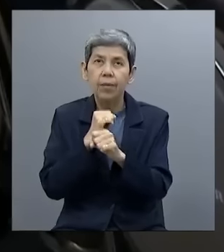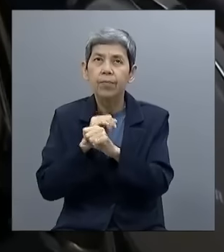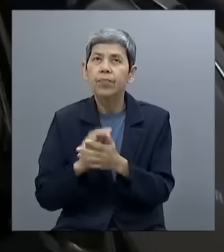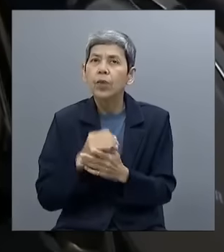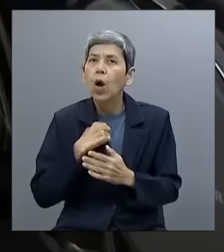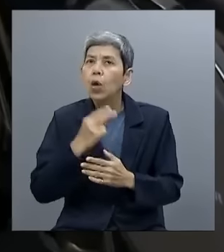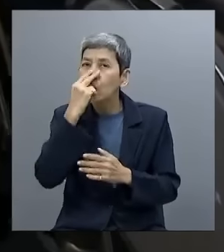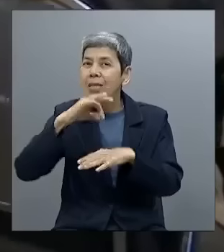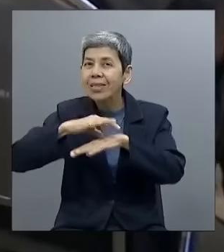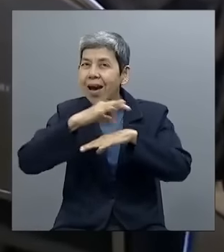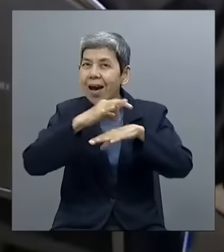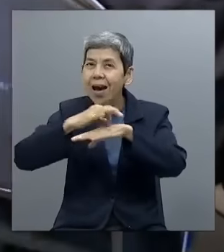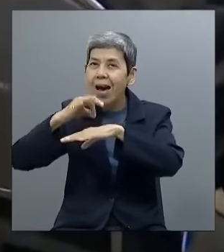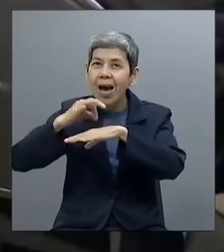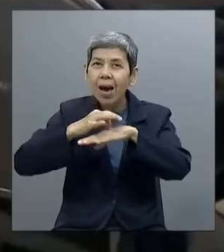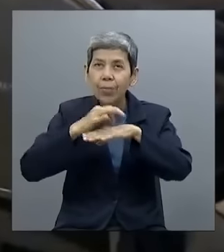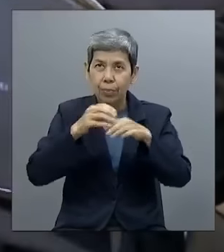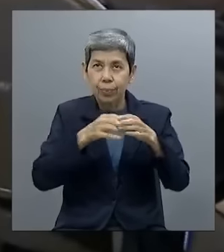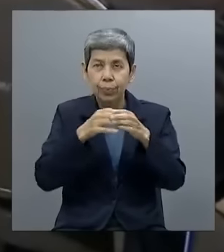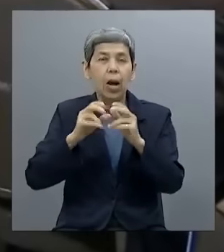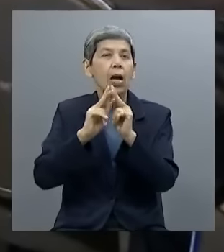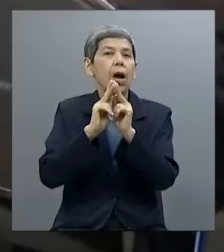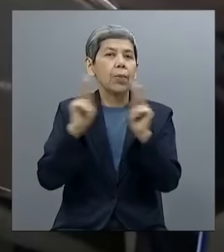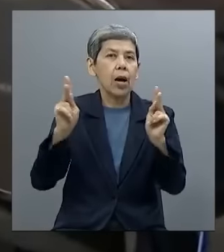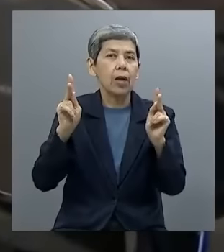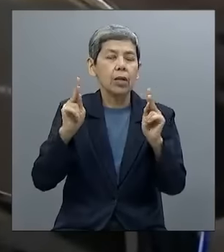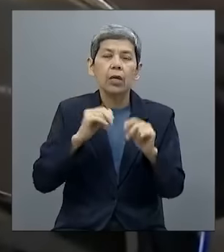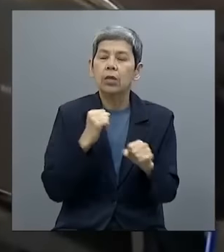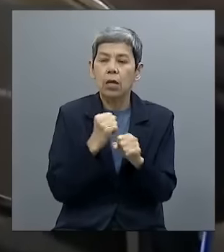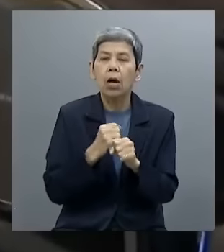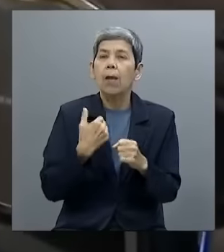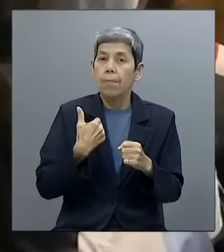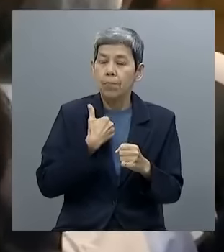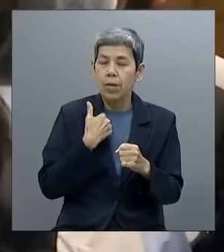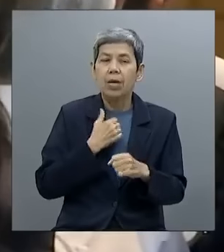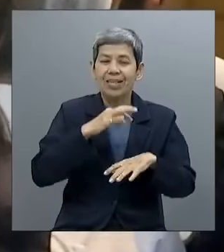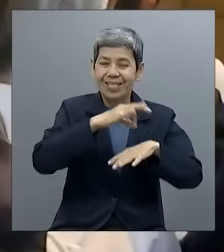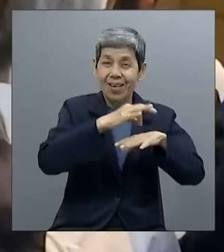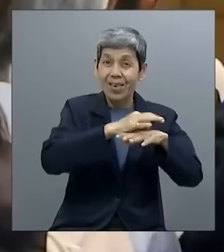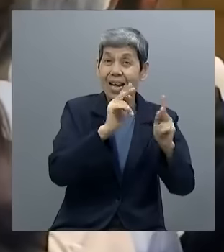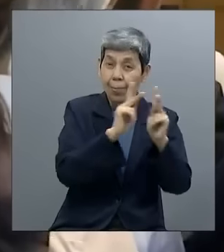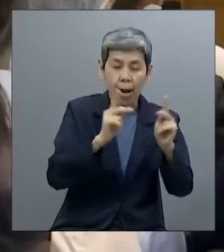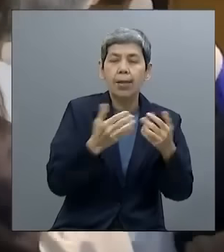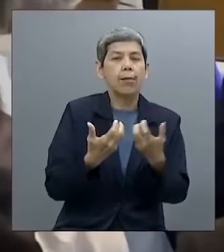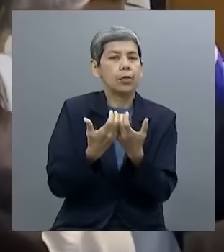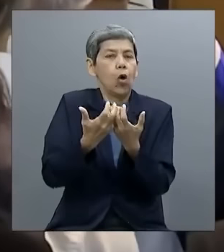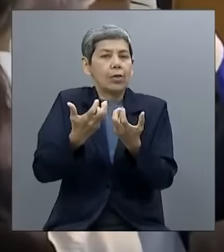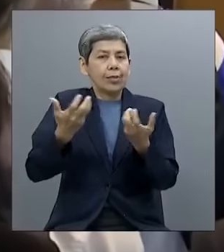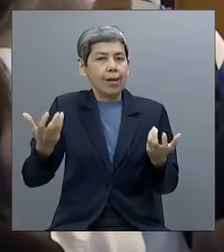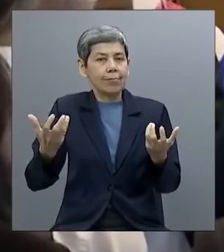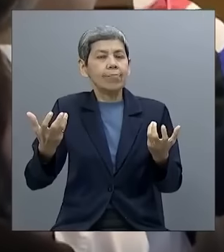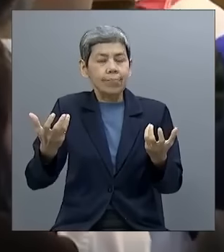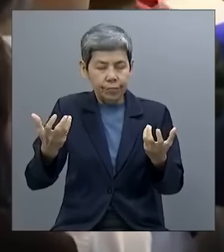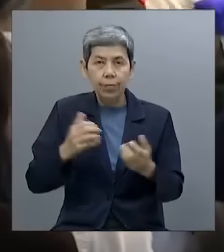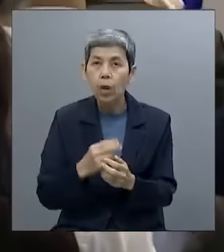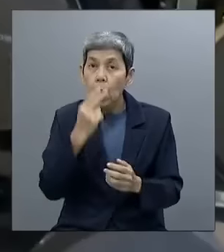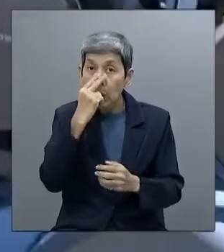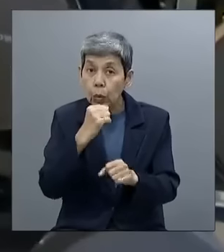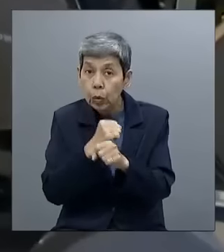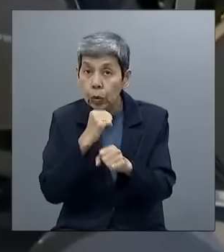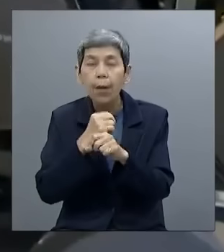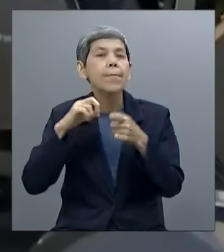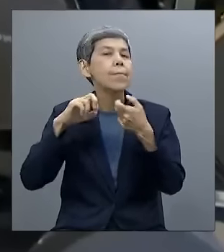โดยตำแหน่งคณะผู้บริหารพรรคเกือบทั้งหมดแยกออกจากผู้ดำรงตำแหน่งคณะกรรมการบริหารพรรค ผลจึงไม่ก